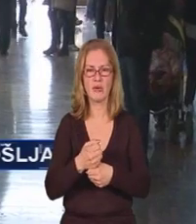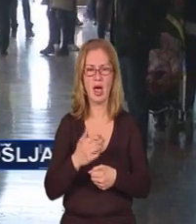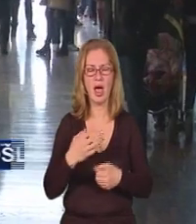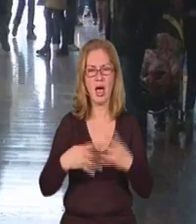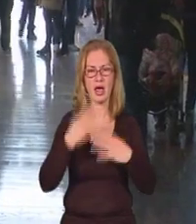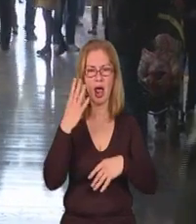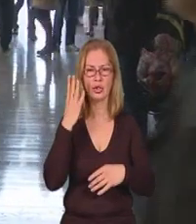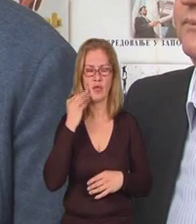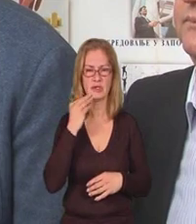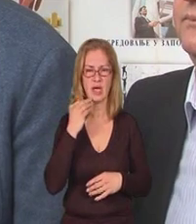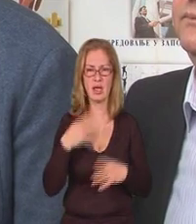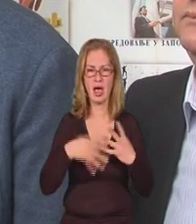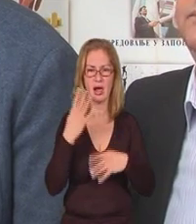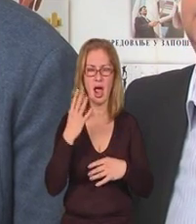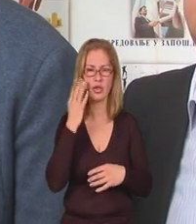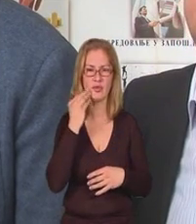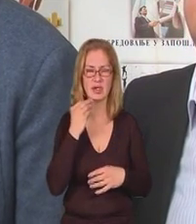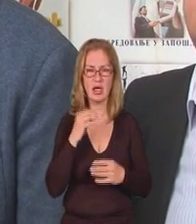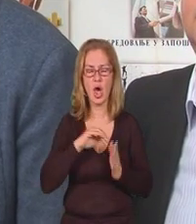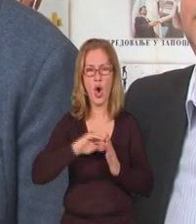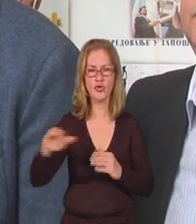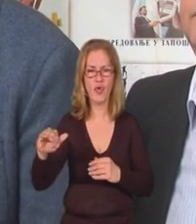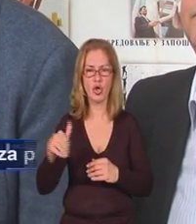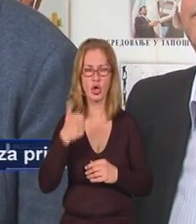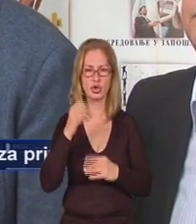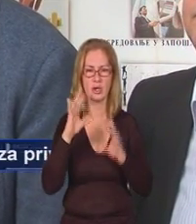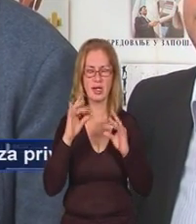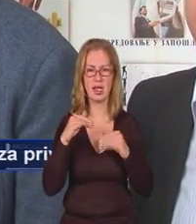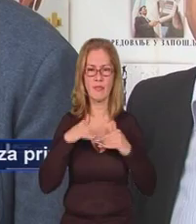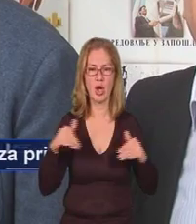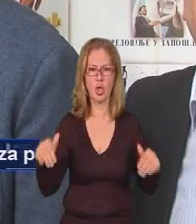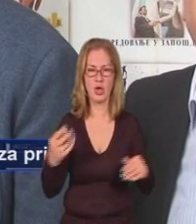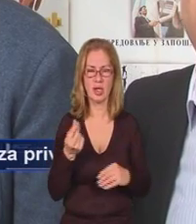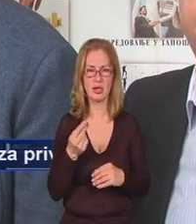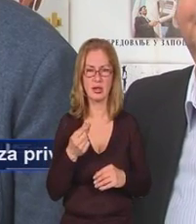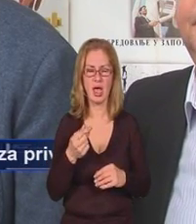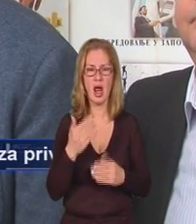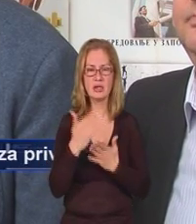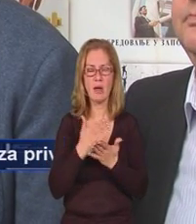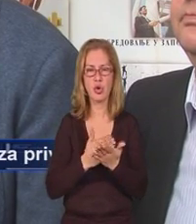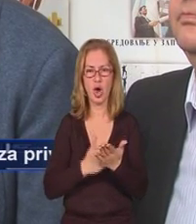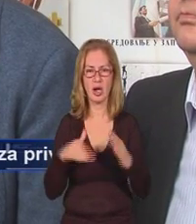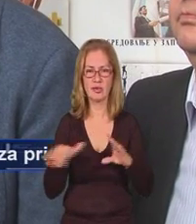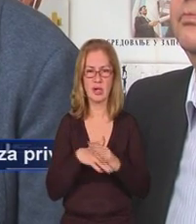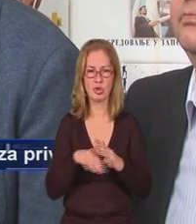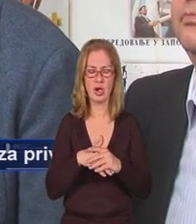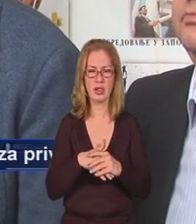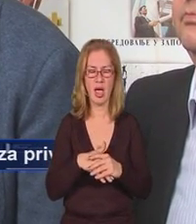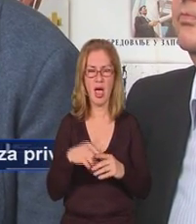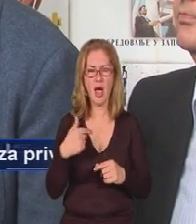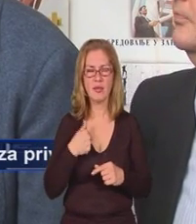podržava i grad Novi Sad. Grad Novi Sad je ove godine izdvojio 110 miliona dinara za programe zapošljavanja i po tome